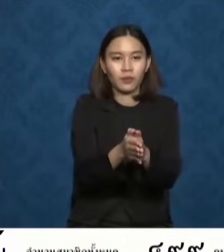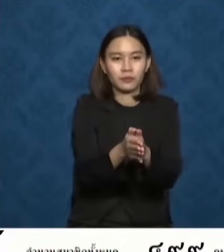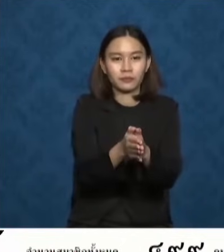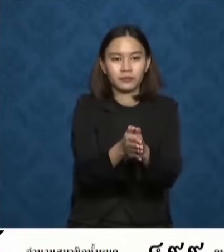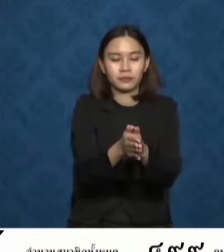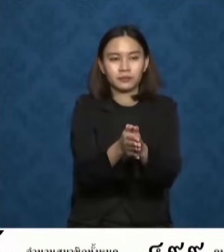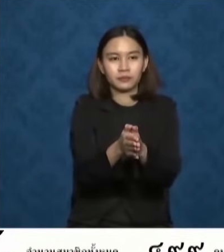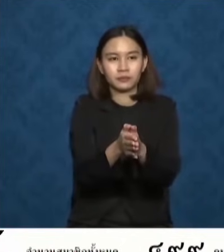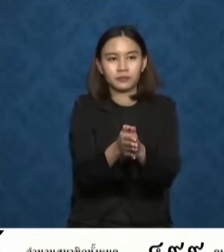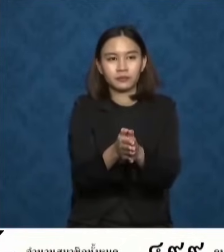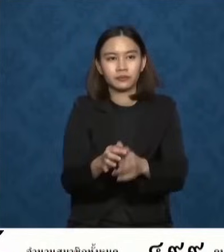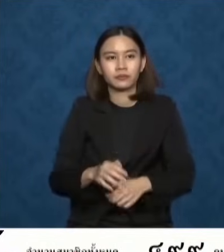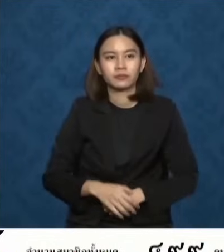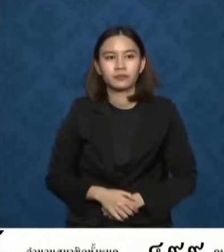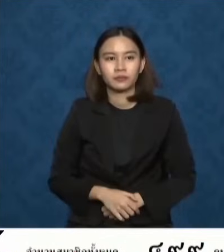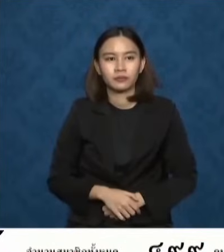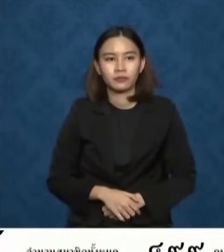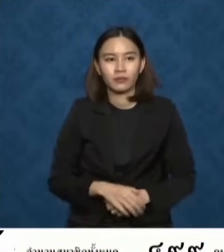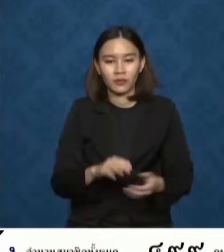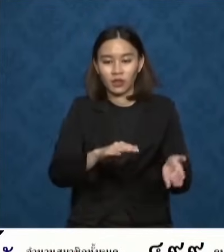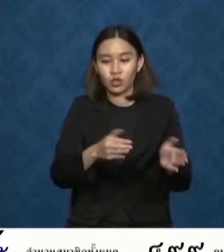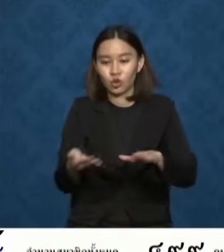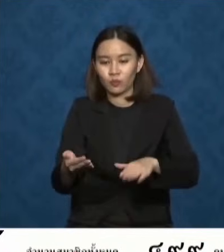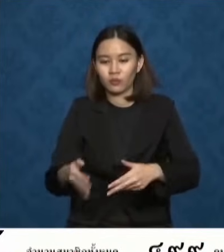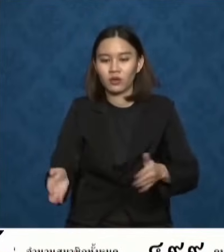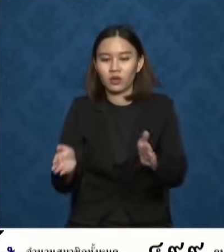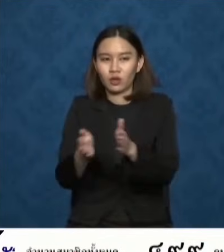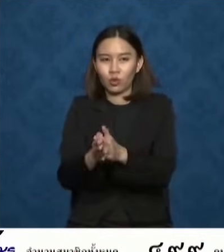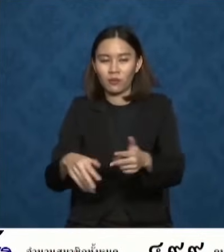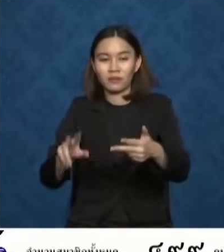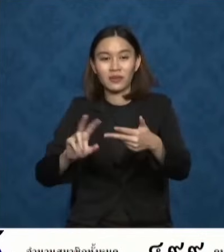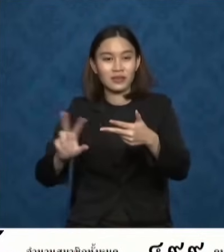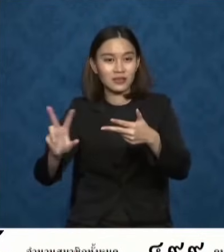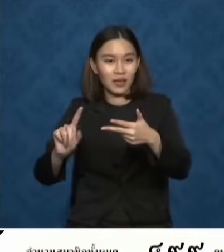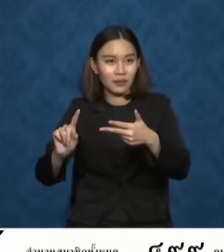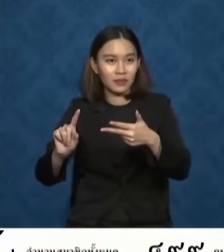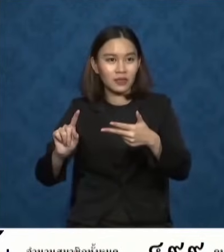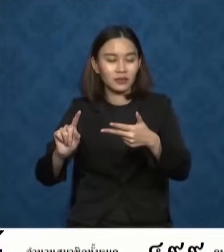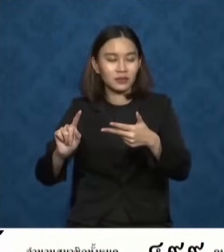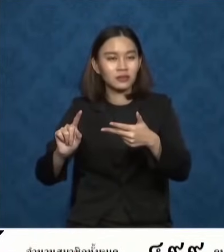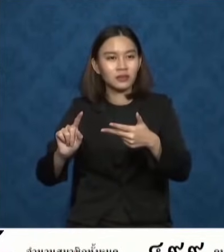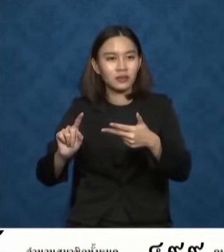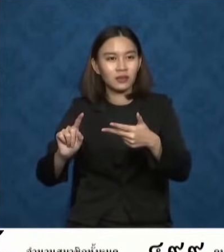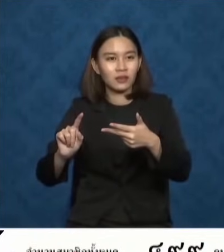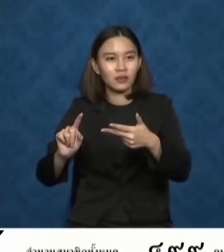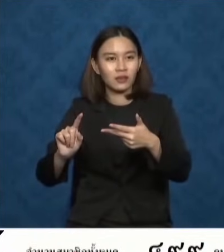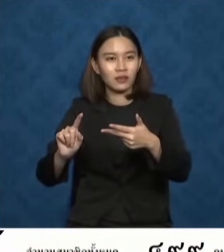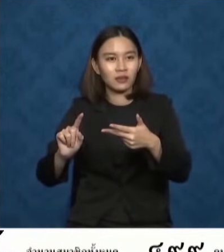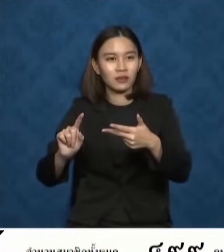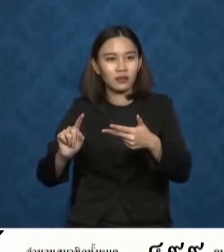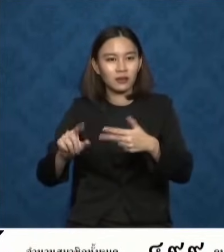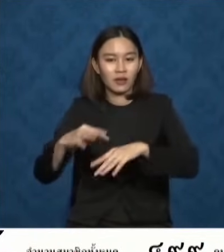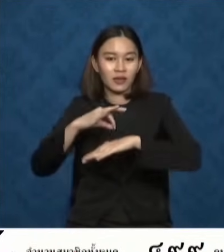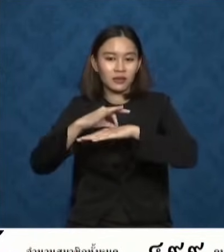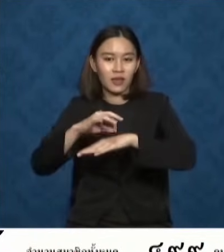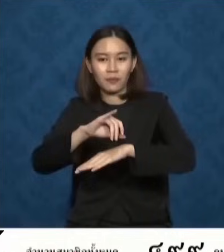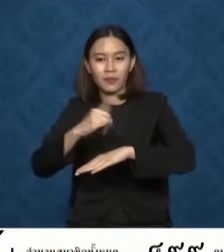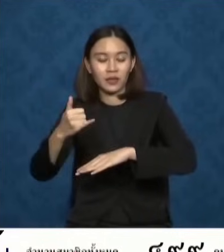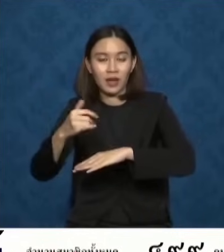ควบรวมยุบหน่วยควบรวมปิดอัตราต่อไปนี้นี่บางอัตราเกษียณแล้วจบ